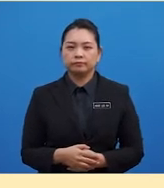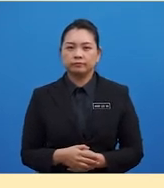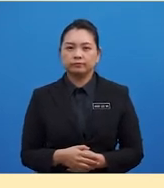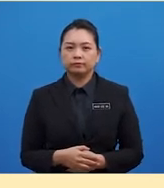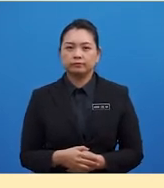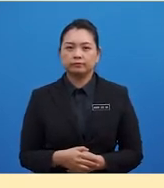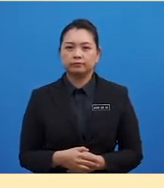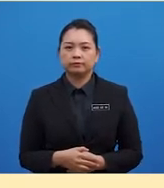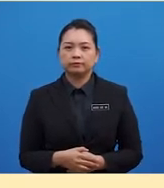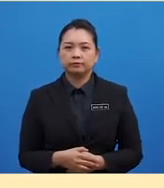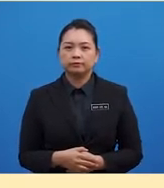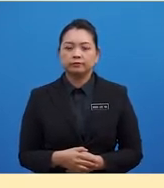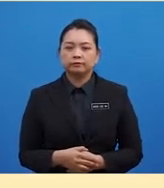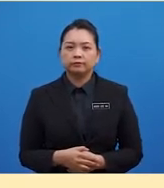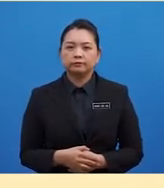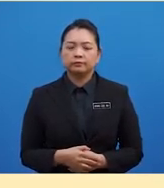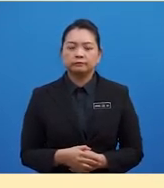Apakah jawapannya murid-murid?